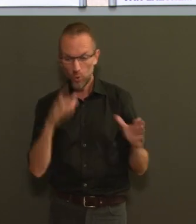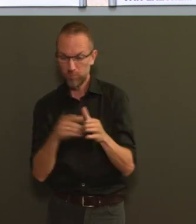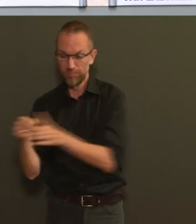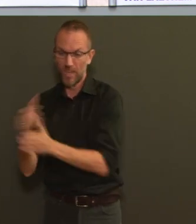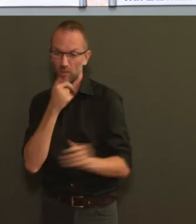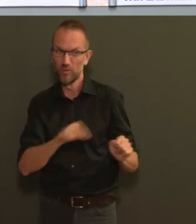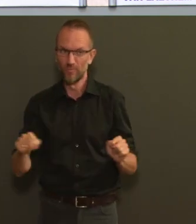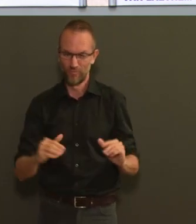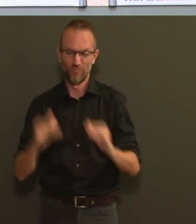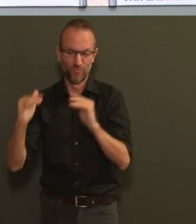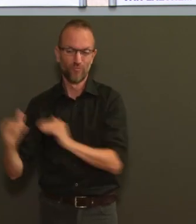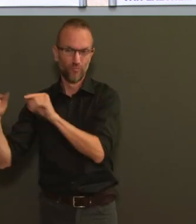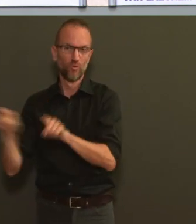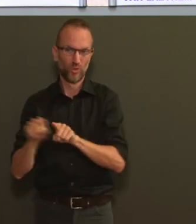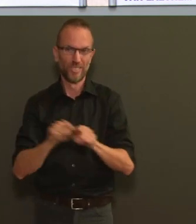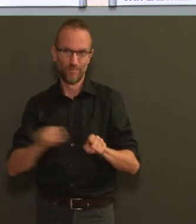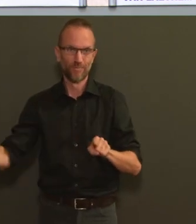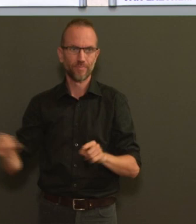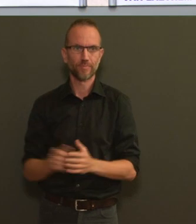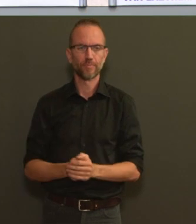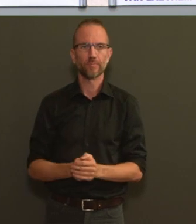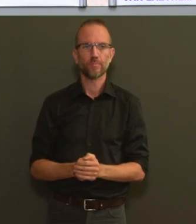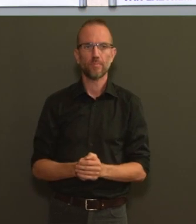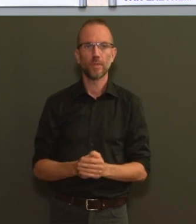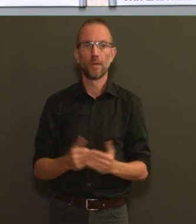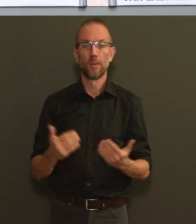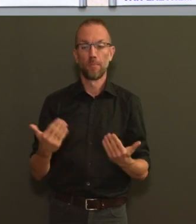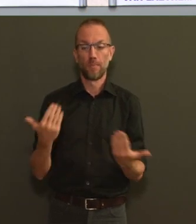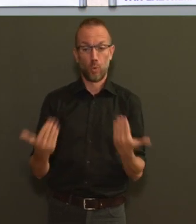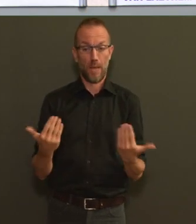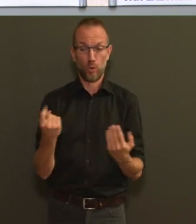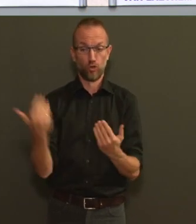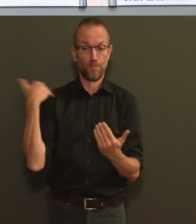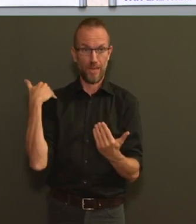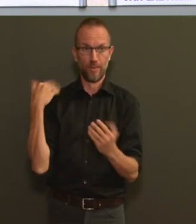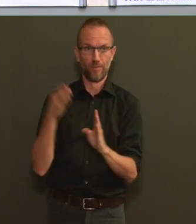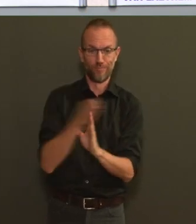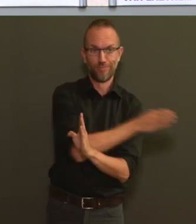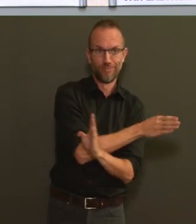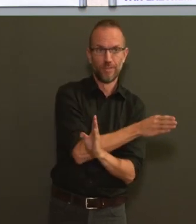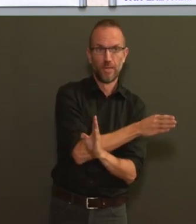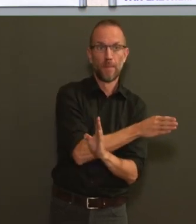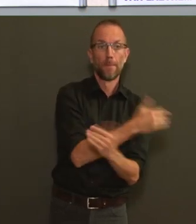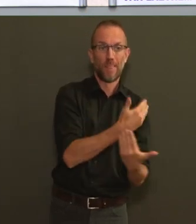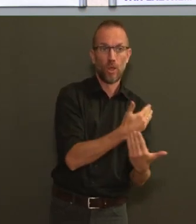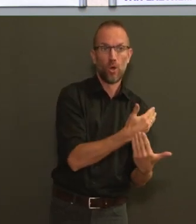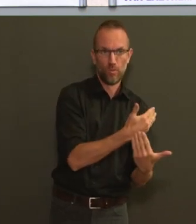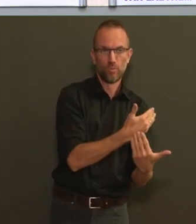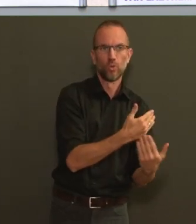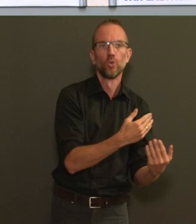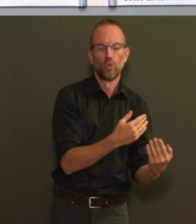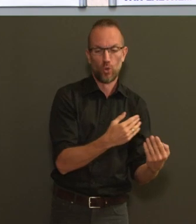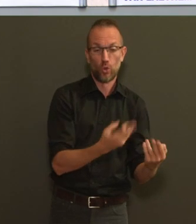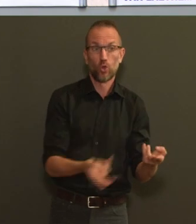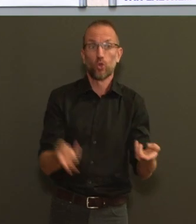Actuellement, nous avons, par rapport à la semaine qui précède, un doublement du nombre de cas dans les groupes entre 30 et 70 ans.